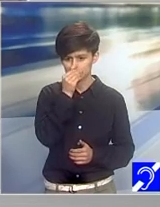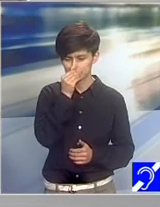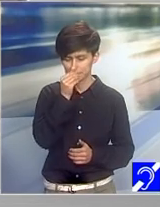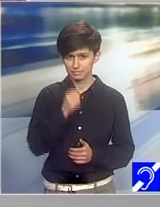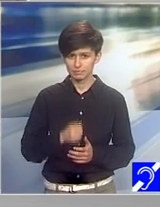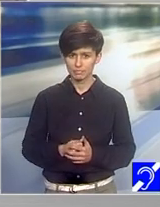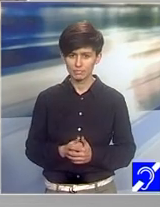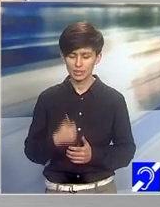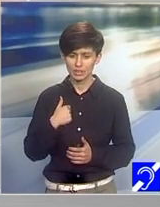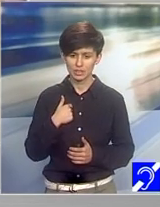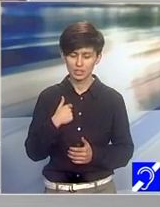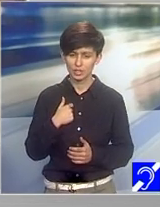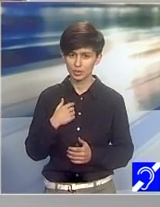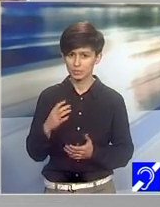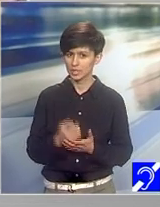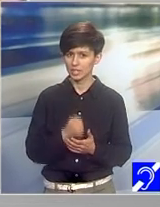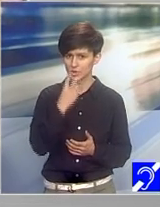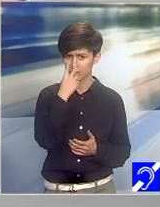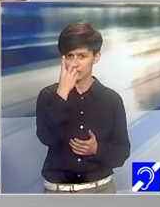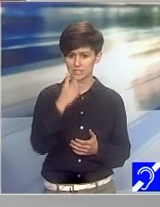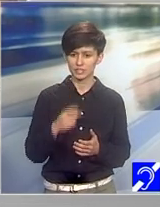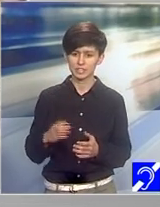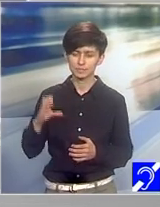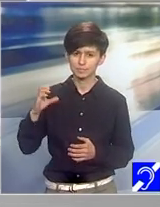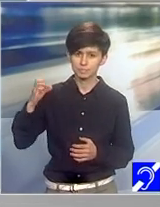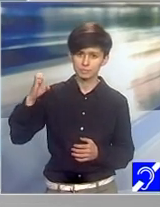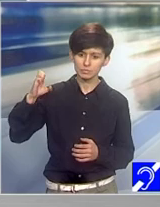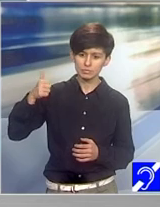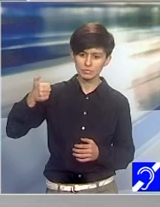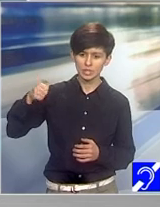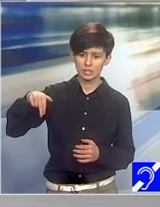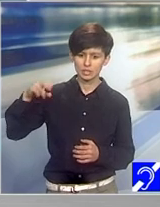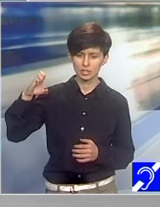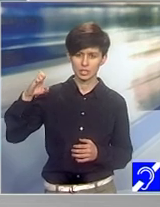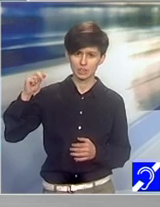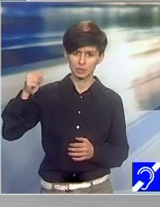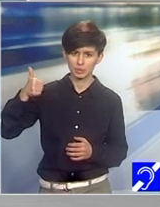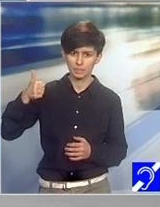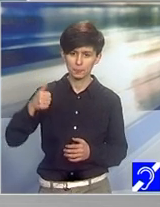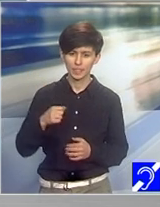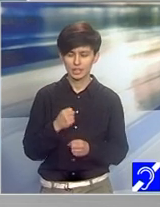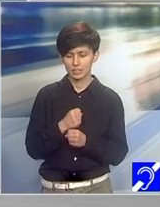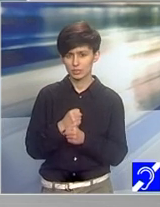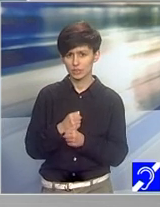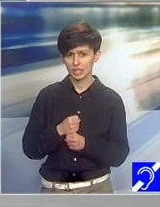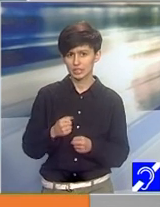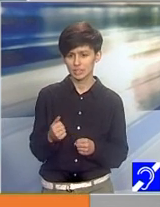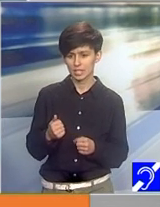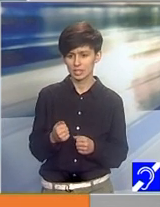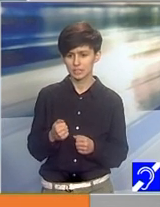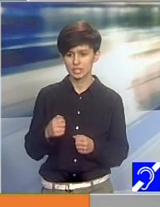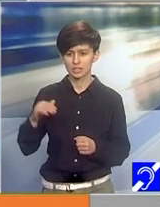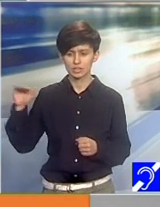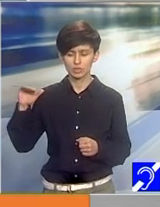Spuneți-mi, eu am apucat să văd cânepă lucrată la țară în copilărie. Cine era îndrumătorul științific